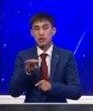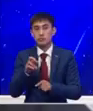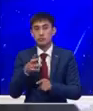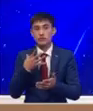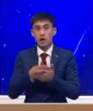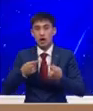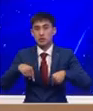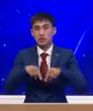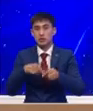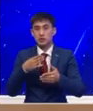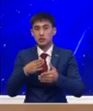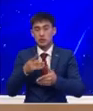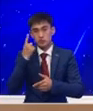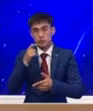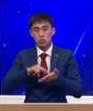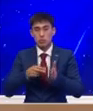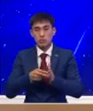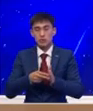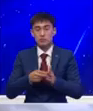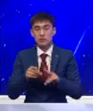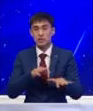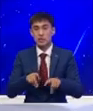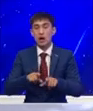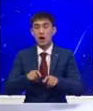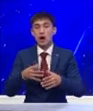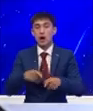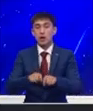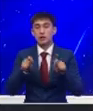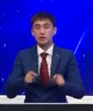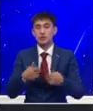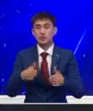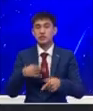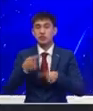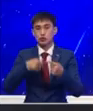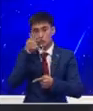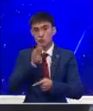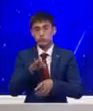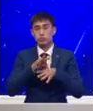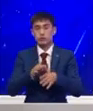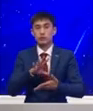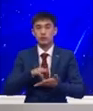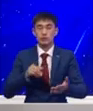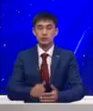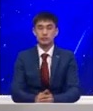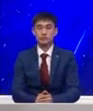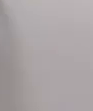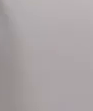дел. Организаторы сообщили, что по планам аналогичный день открытых дверей пройдет и в следующем году. Карина Загриева, Аблай Кутыкбай, телеканал ЖТСУ.